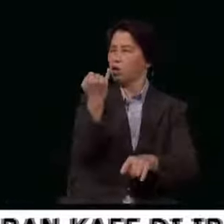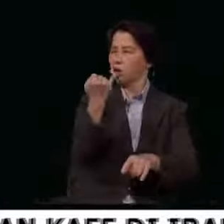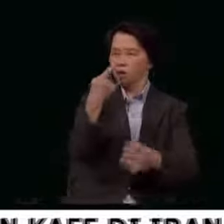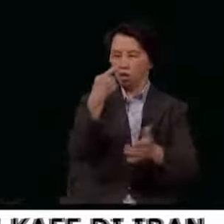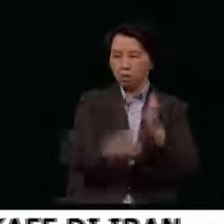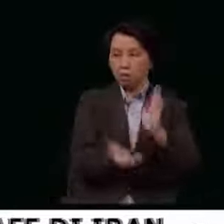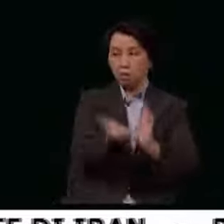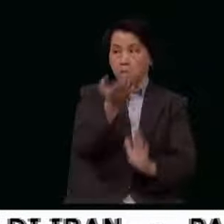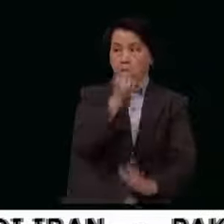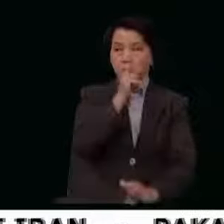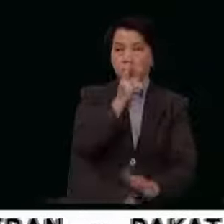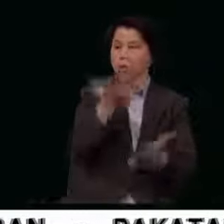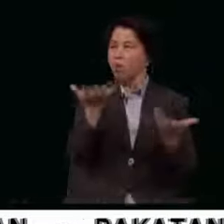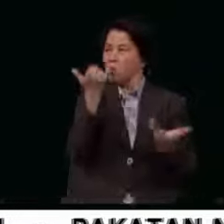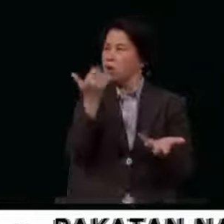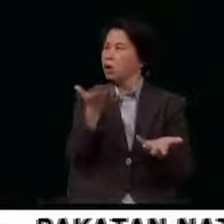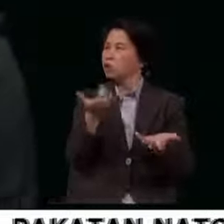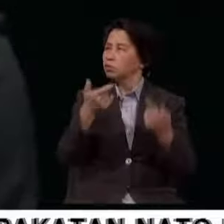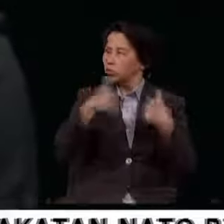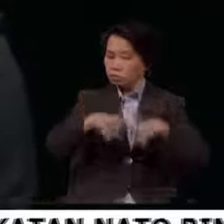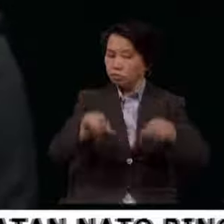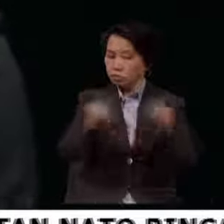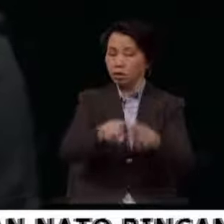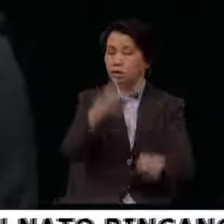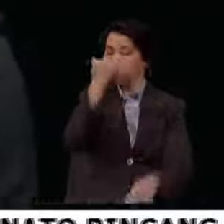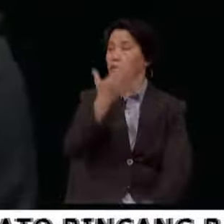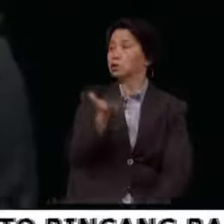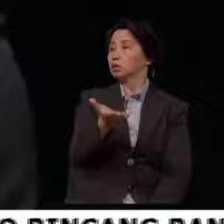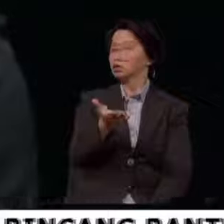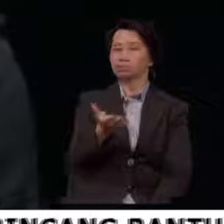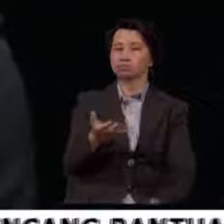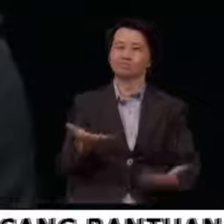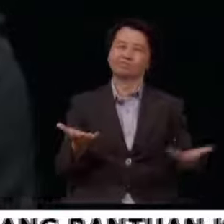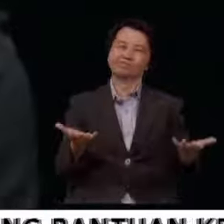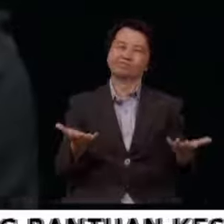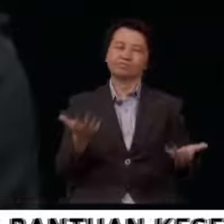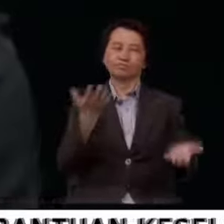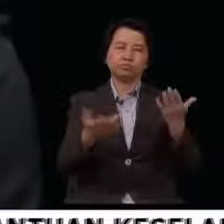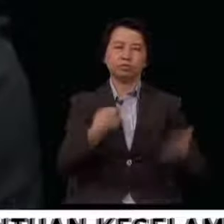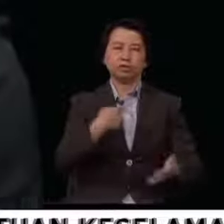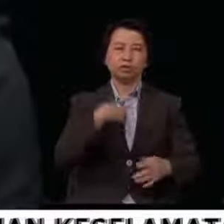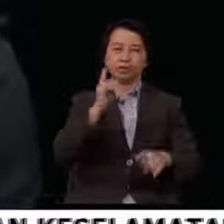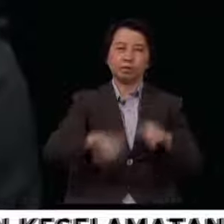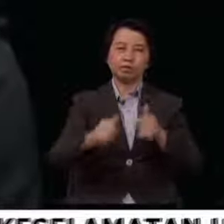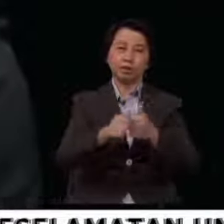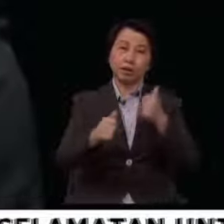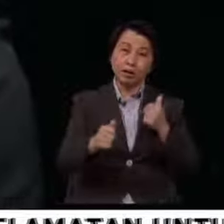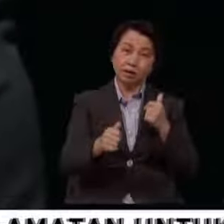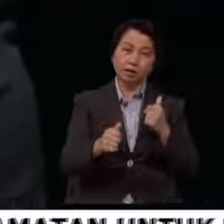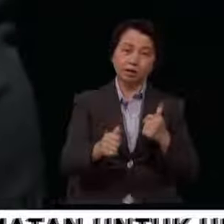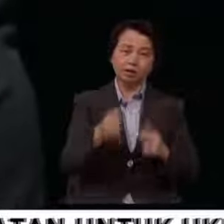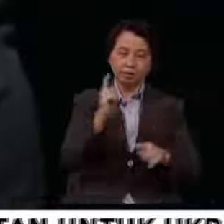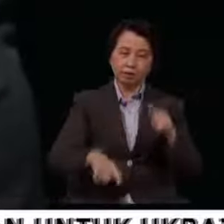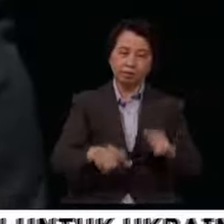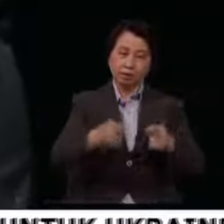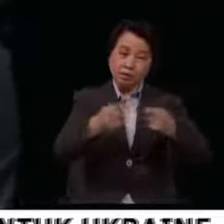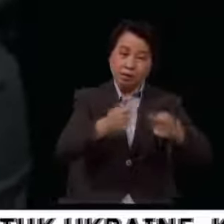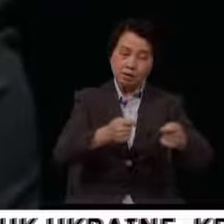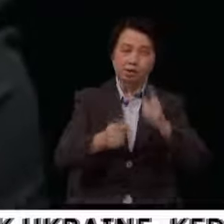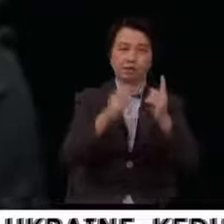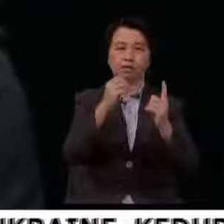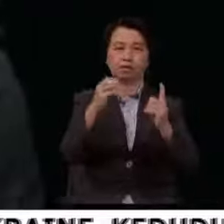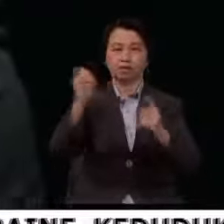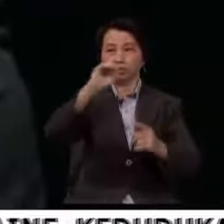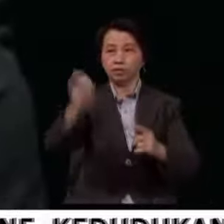disabling kami mengubah banyaklah jadi yang mengoperasi harga tidaklah menyeluruh di